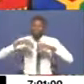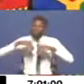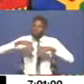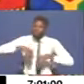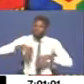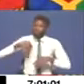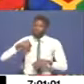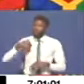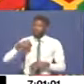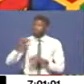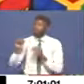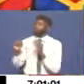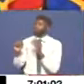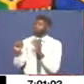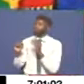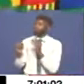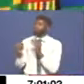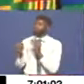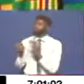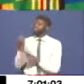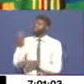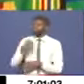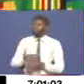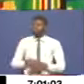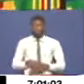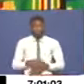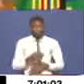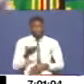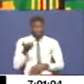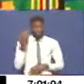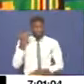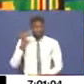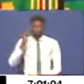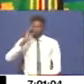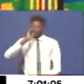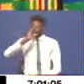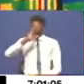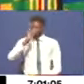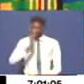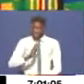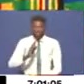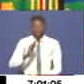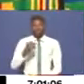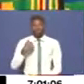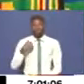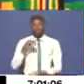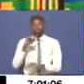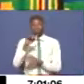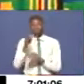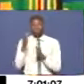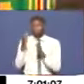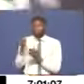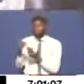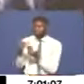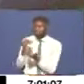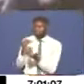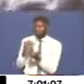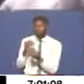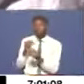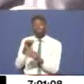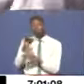kraki ilikuwa imekata hivi. Siku moja nikauliza kiateka na hii kraki iko hapa ni ya nini? Akaniambia hatujui